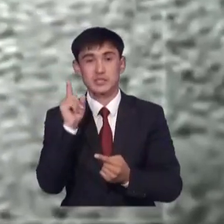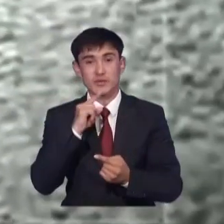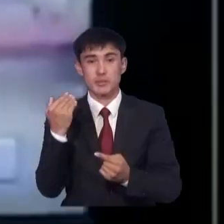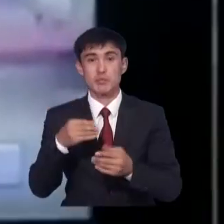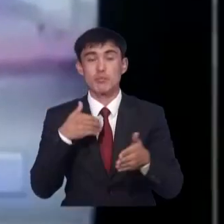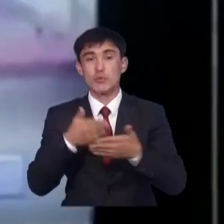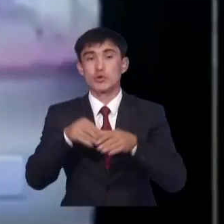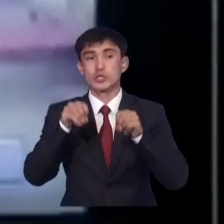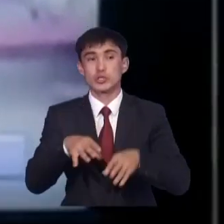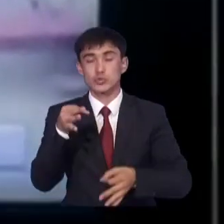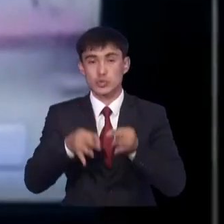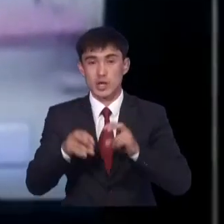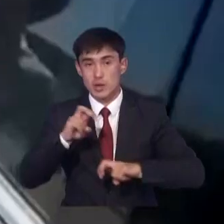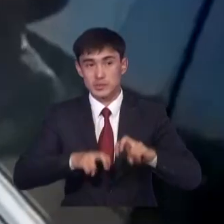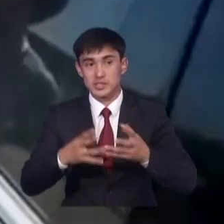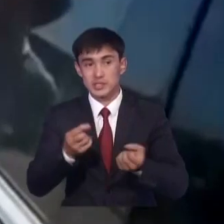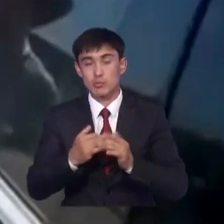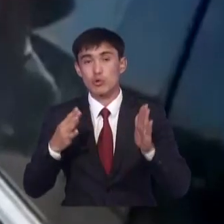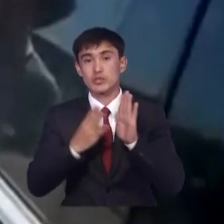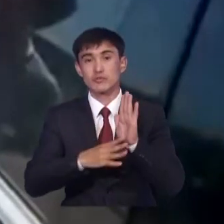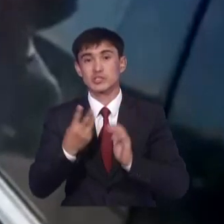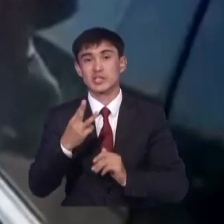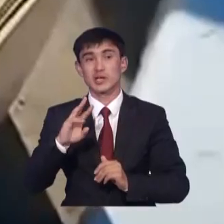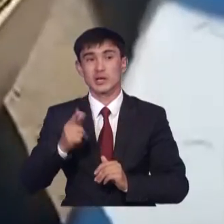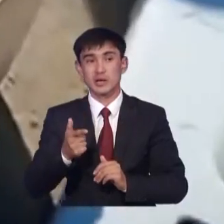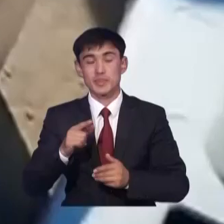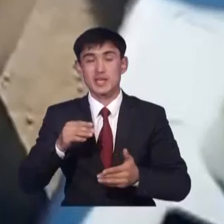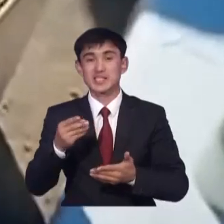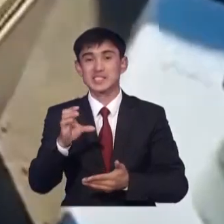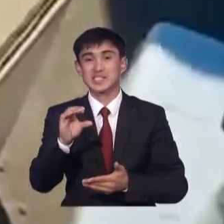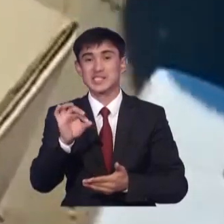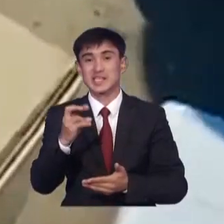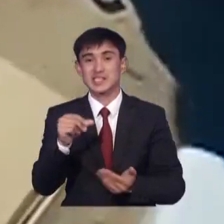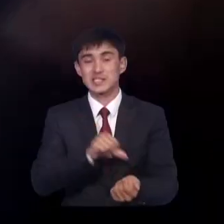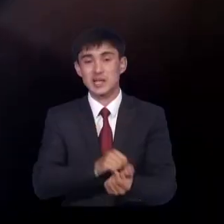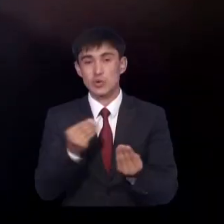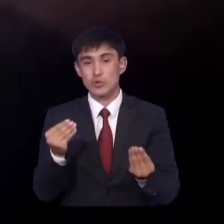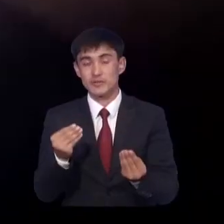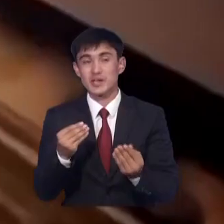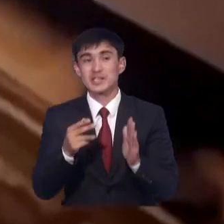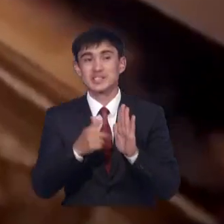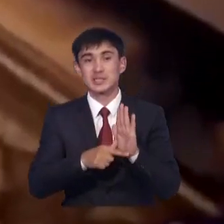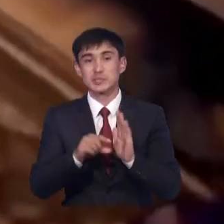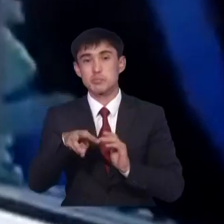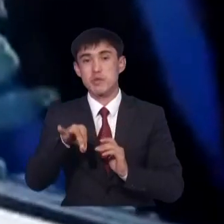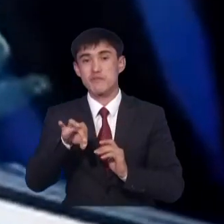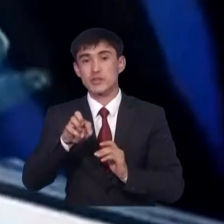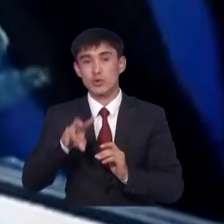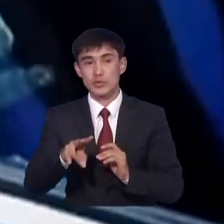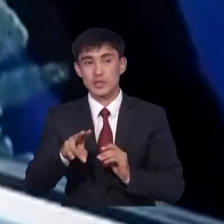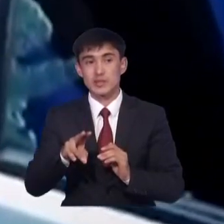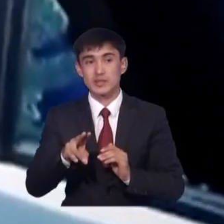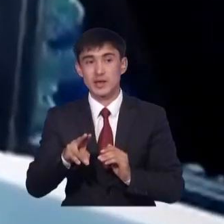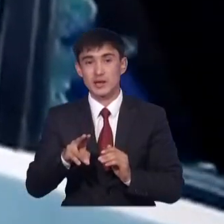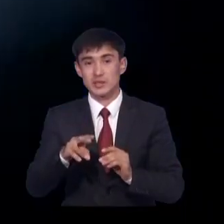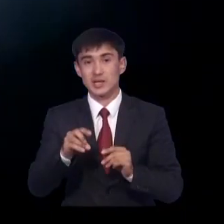решению суда. В ходе обысков изъято более 93 килограммов синтетических наркотиков, 70 литров мефедрона, находящегося на